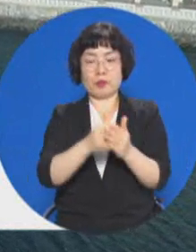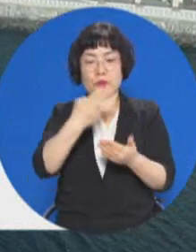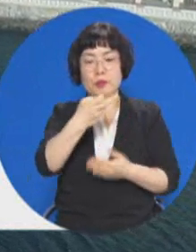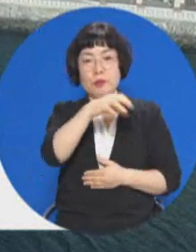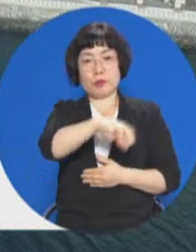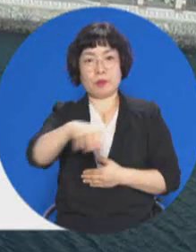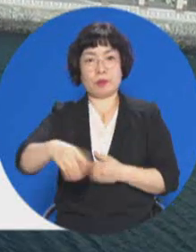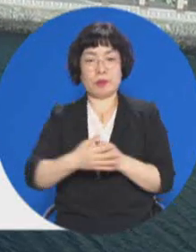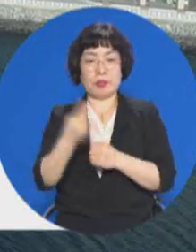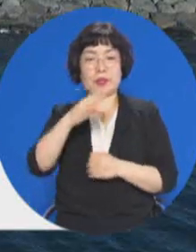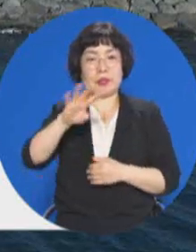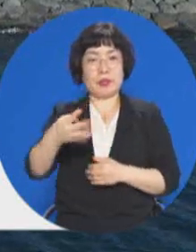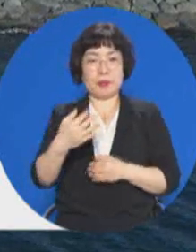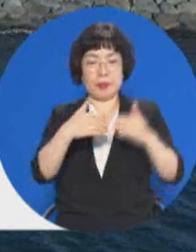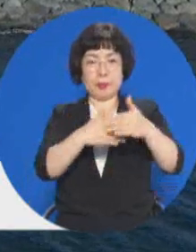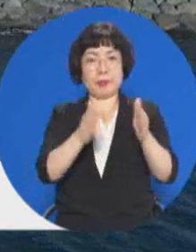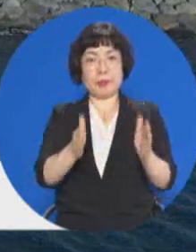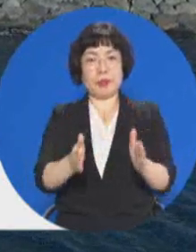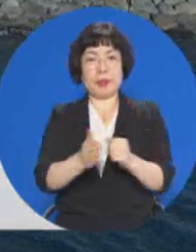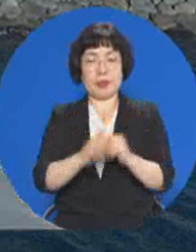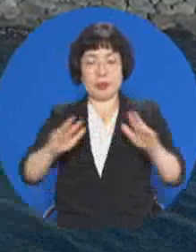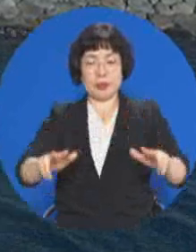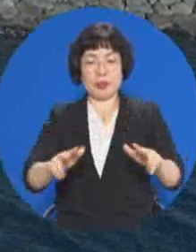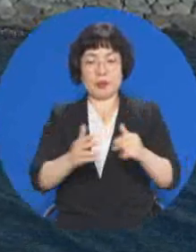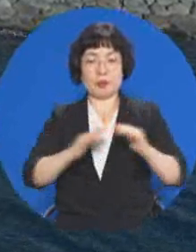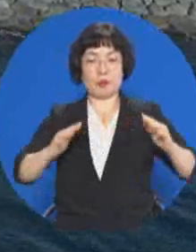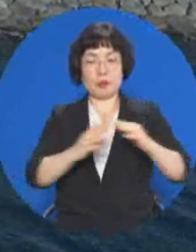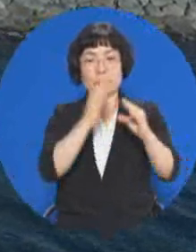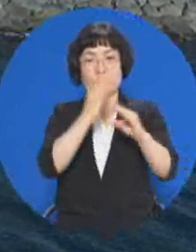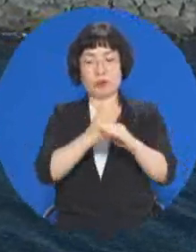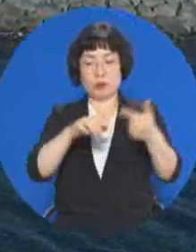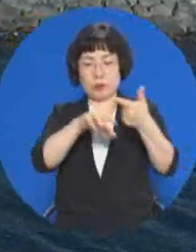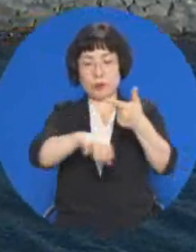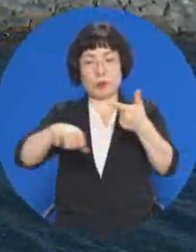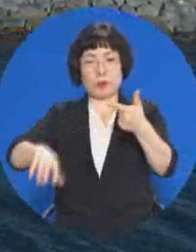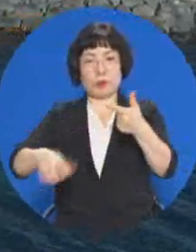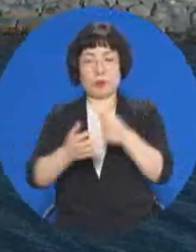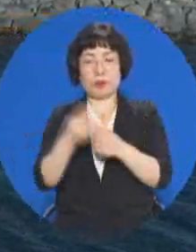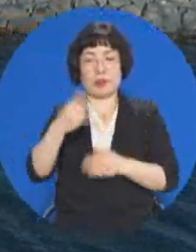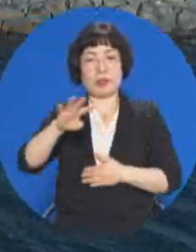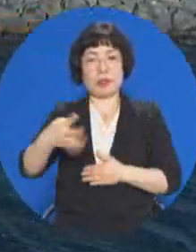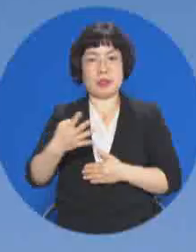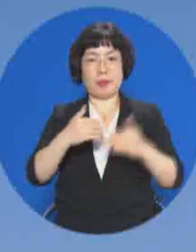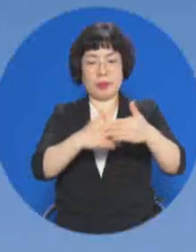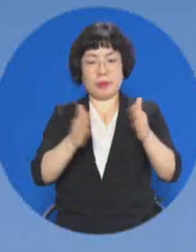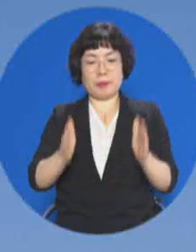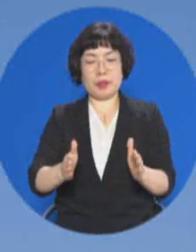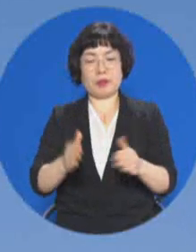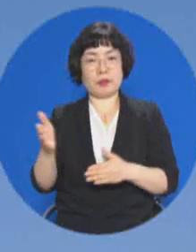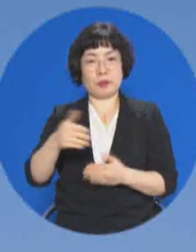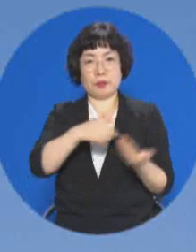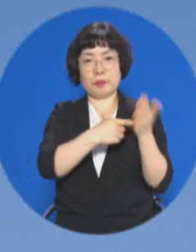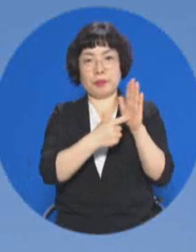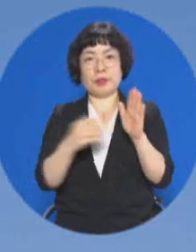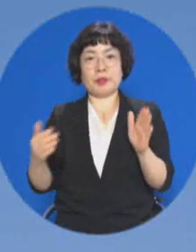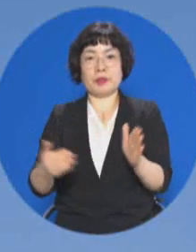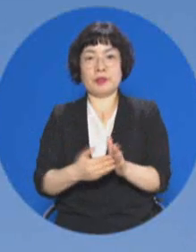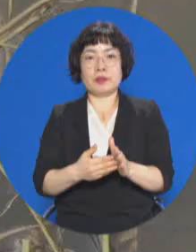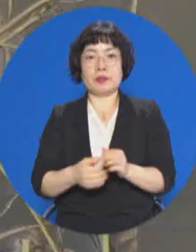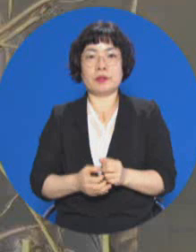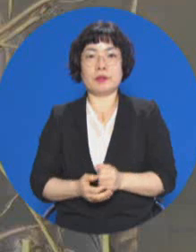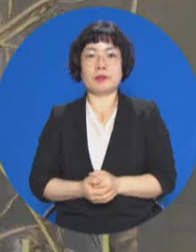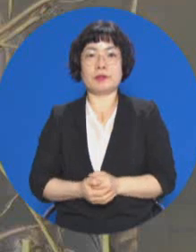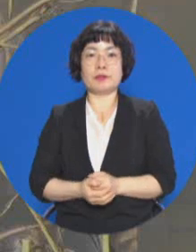12곳, 2,300여실이며 현재 시공 중인 현장은 6곳, 2,400실에 달합니다.